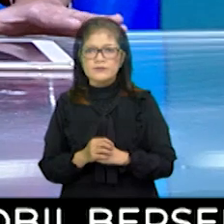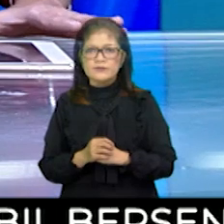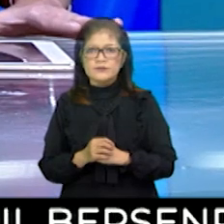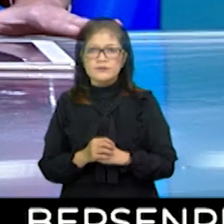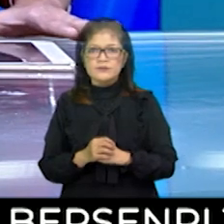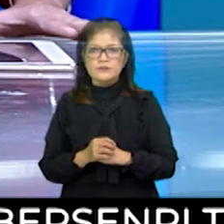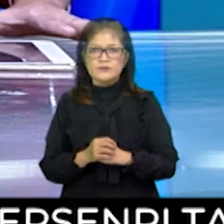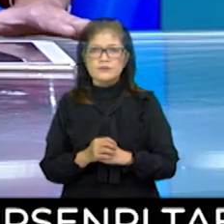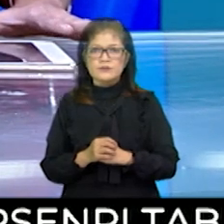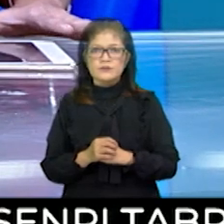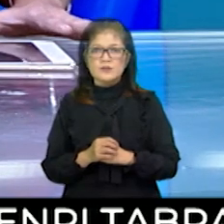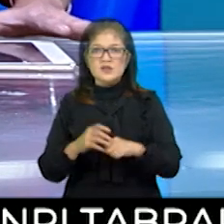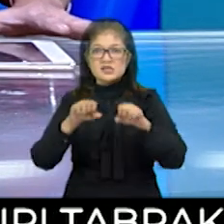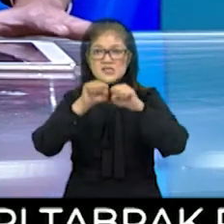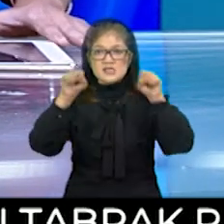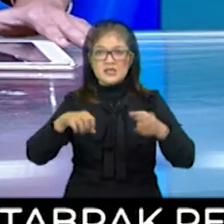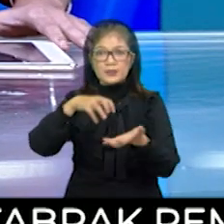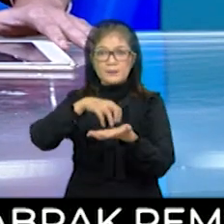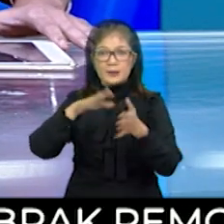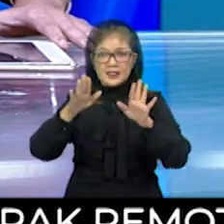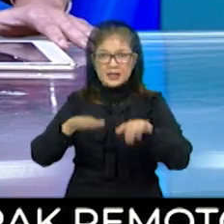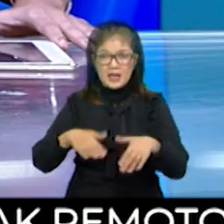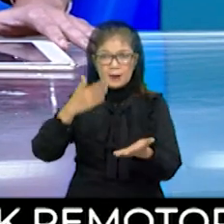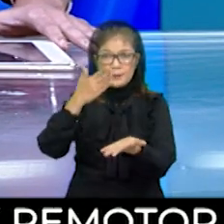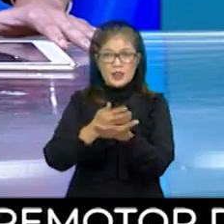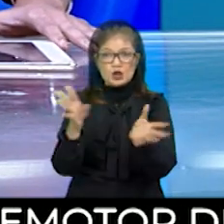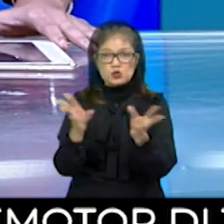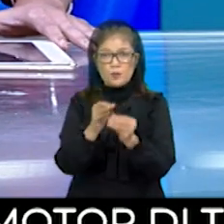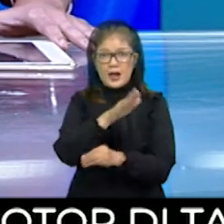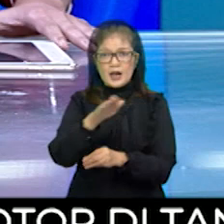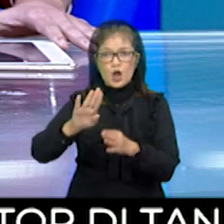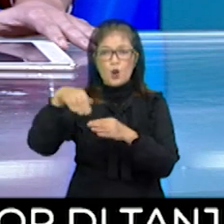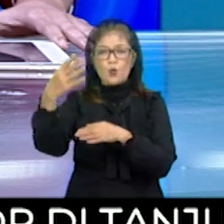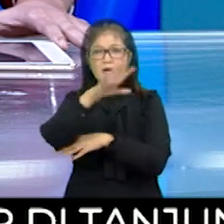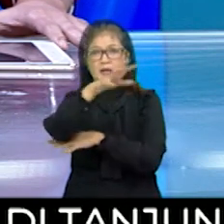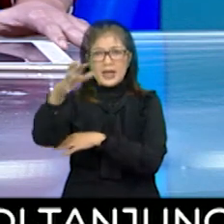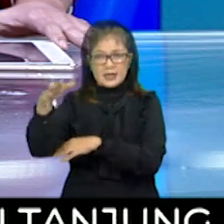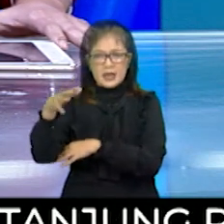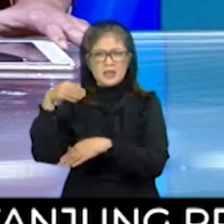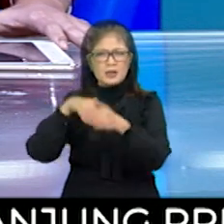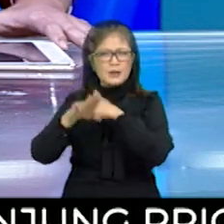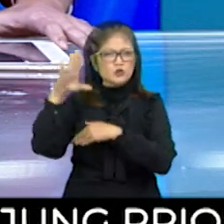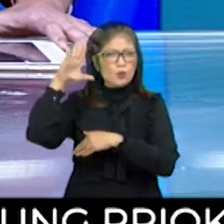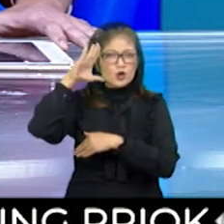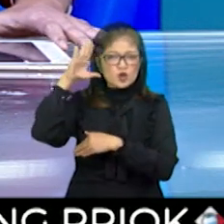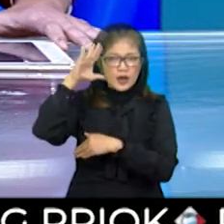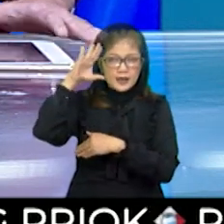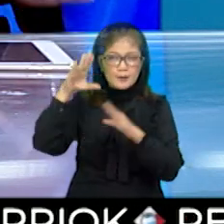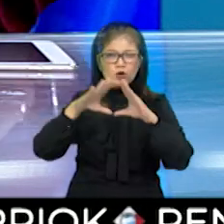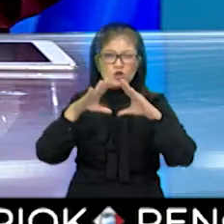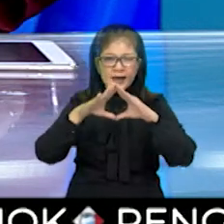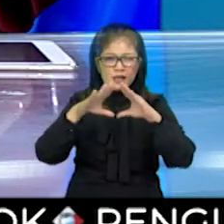Pemirsa, sistem zonasi dan pembatasan siswa luar daerah masuk ke Kota Mojokerto membuat sejumlah sekolah dasar di Kota